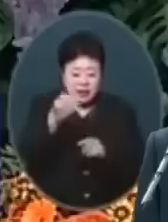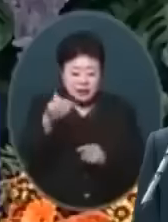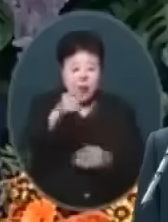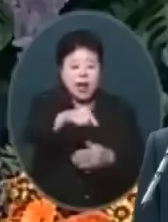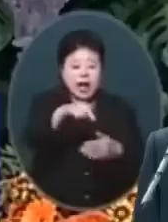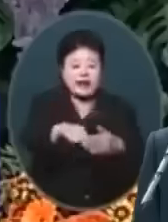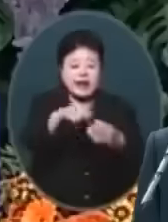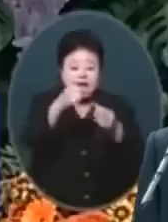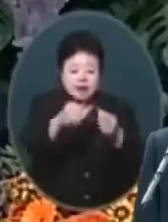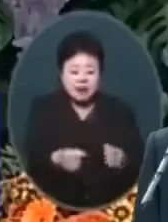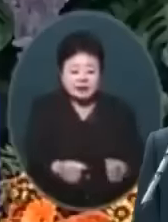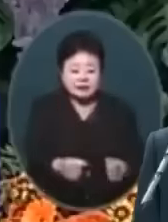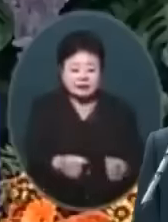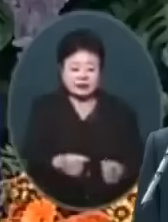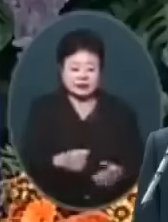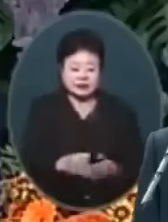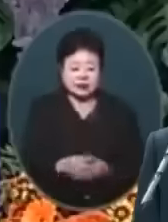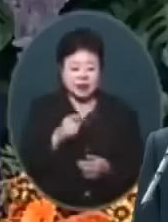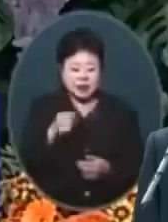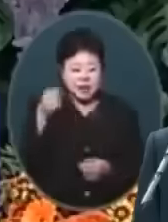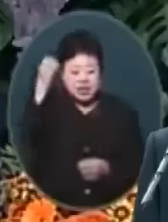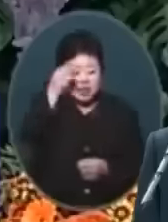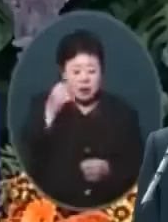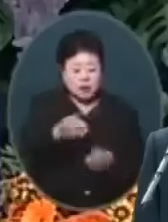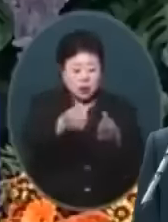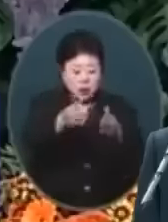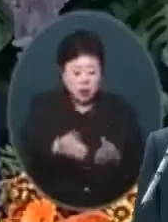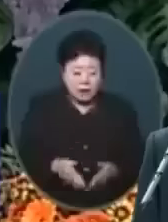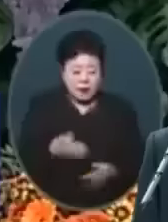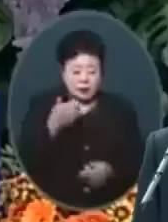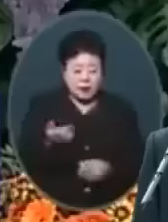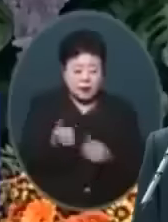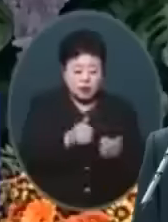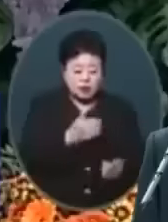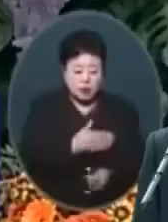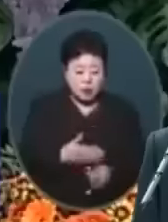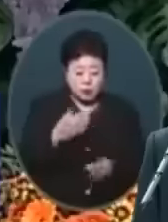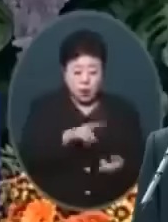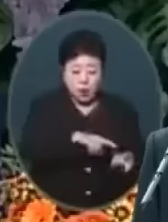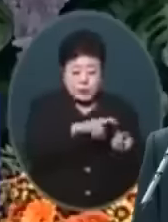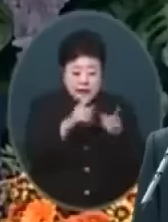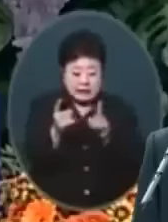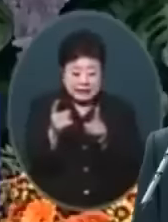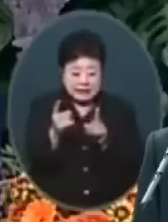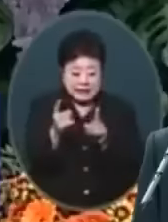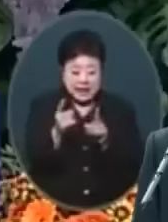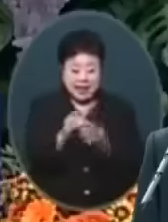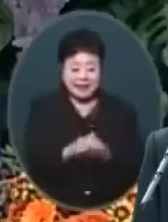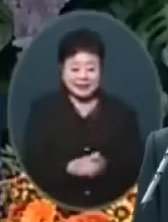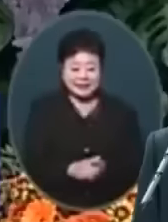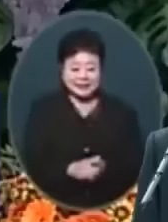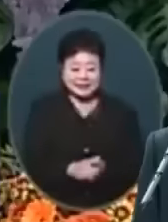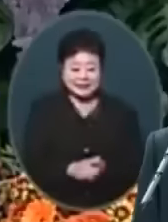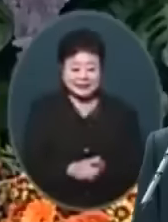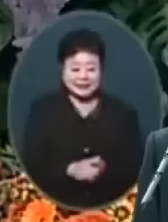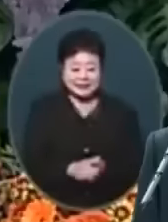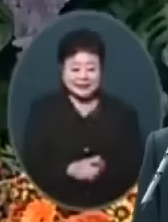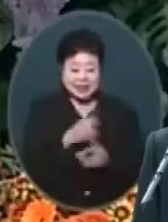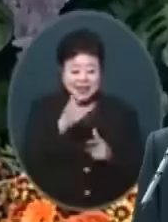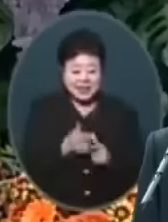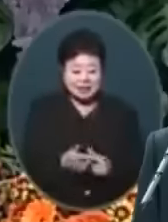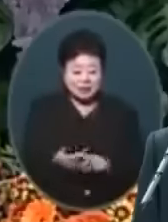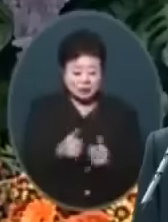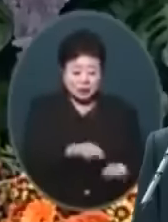이가 너희 안에 거하시는 그 영으로 말미암아 너희 죽을 몸도 살리시리라.